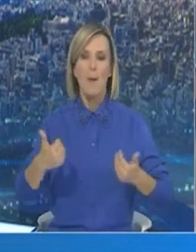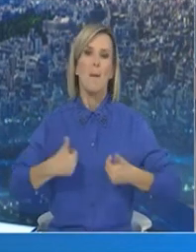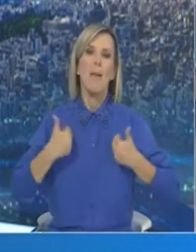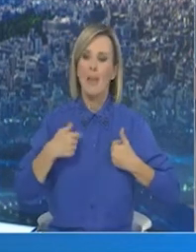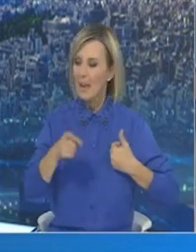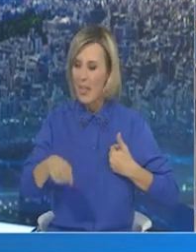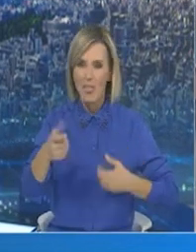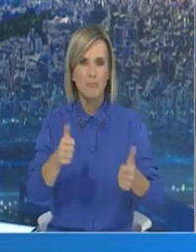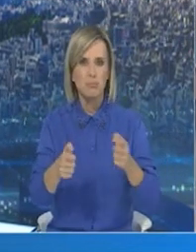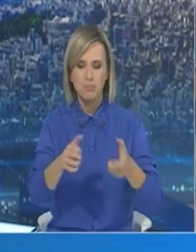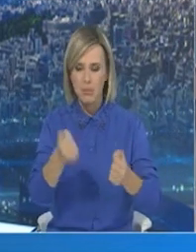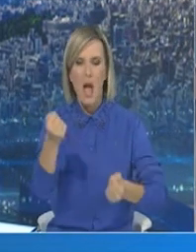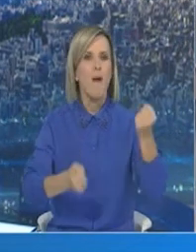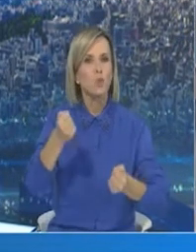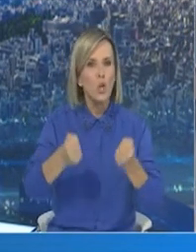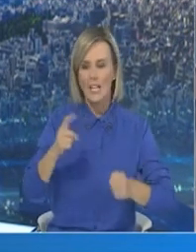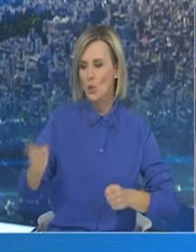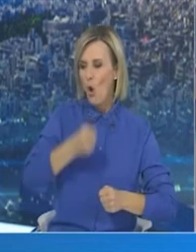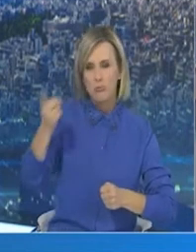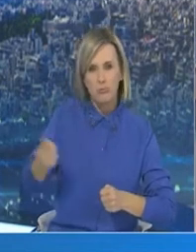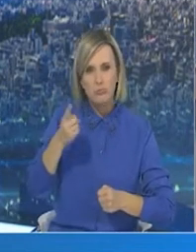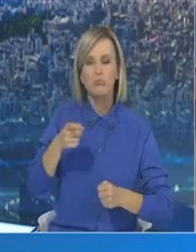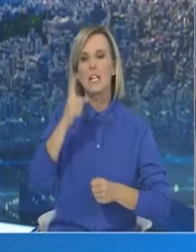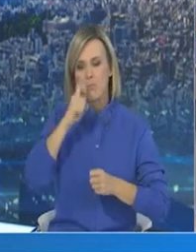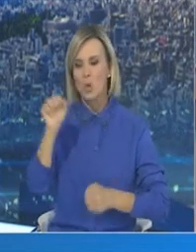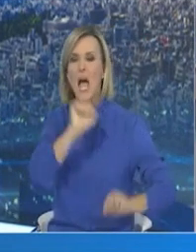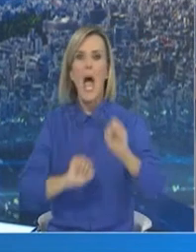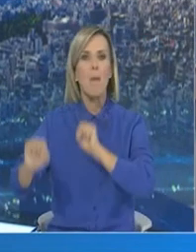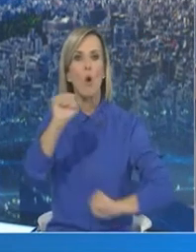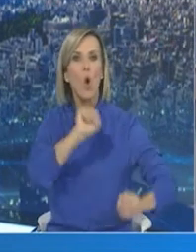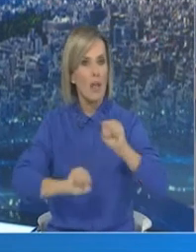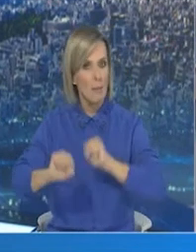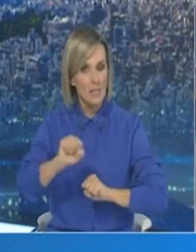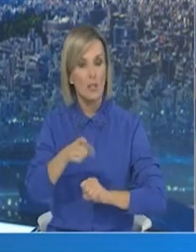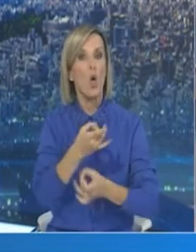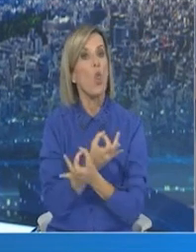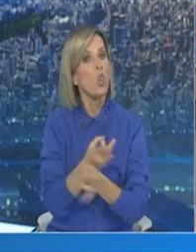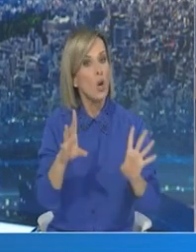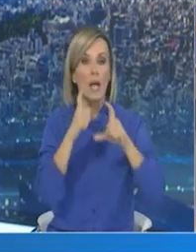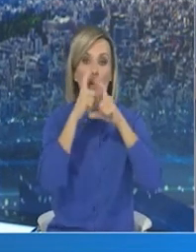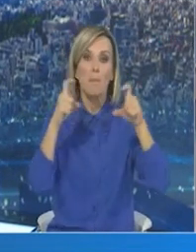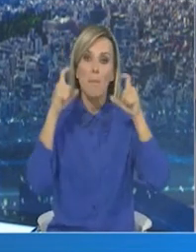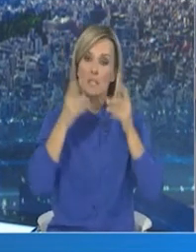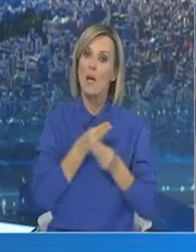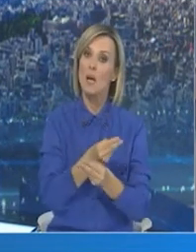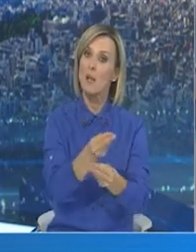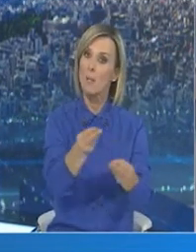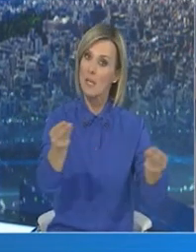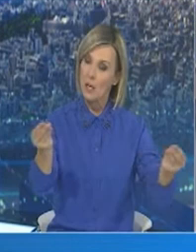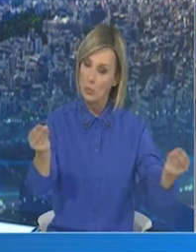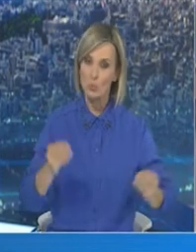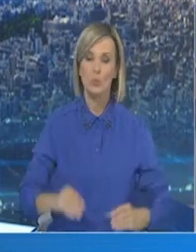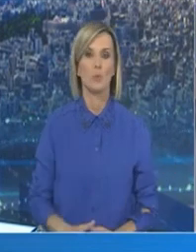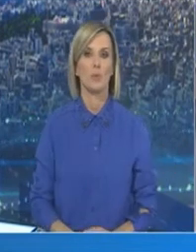των παιχτών με το παιχνίδι, δωρεάν διάθεση μασκών σε όλους τους παίχτες, απόσταση τουλάχιστον 2 μέτρων μεταξύ των κερματοφόρων ατομικών